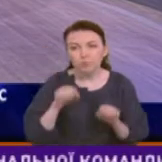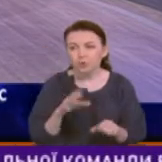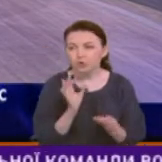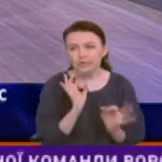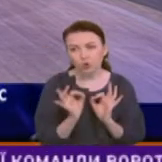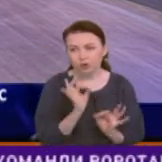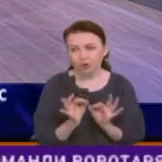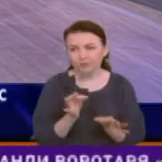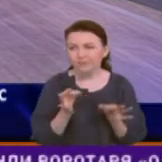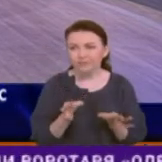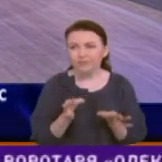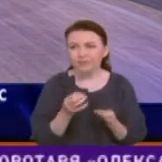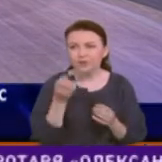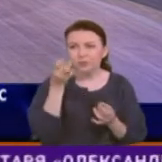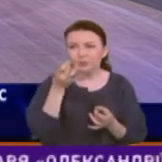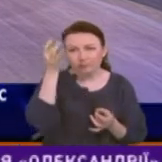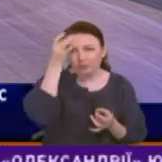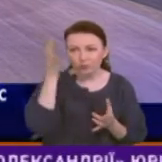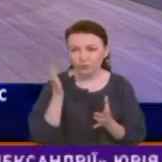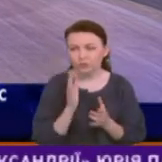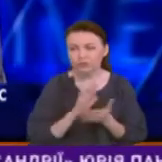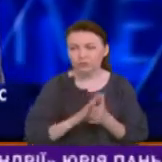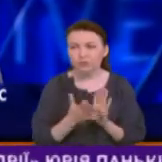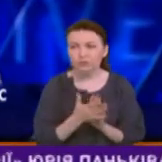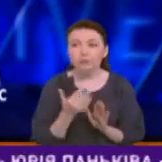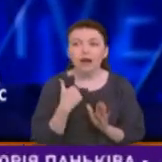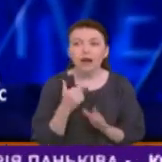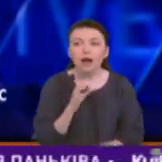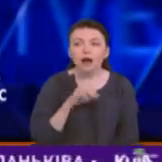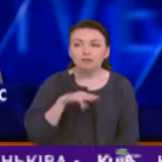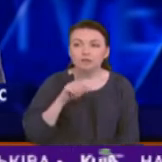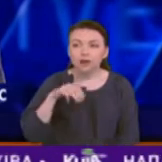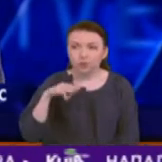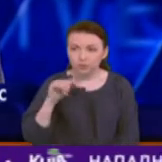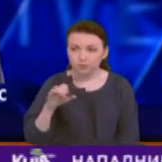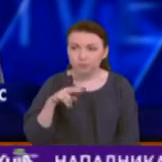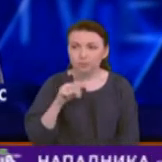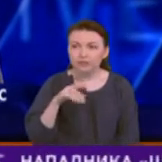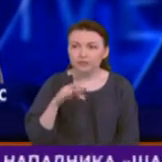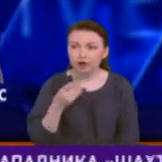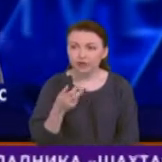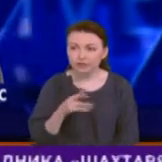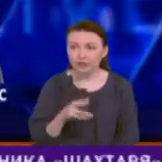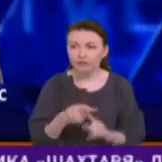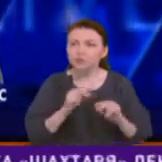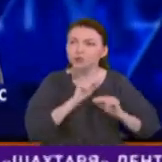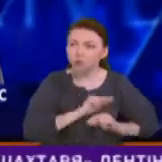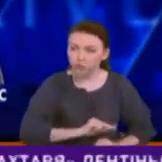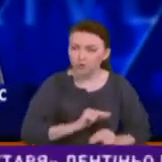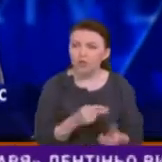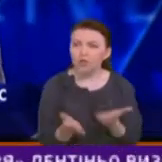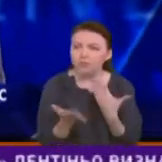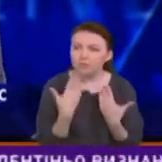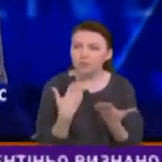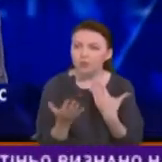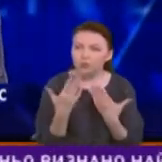некоректна ситуація. А щодо статусу патріархії, я погоджуюсь повністю з пані Людмилою. Це, умовно кажучи, такий труд дипломатичний,